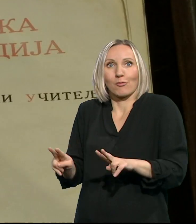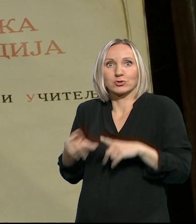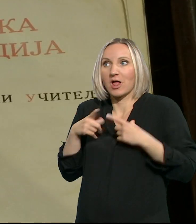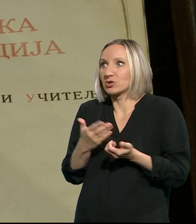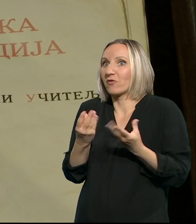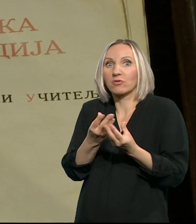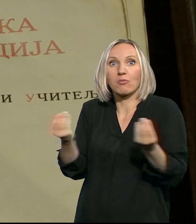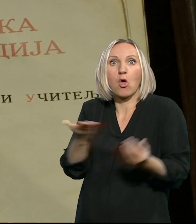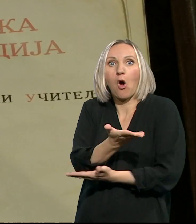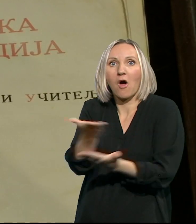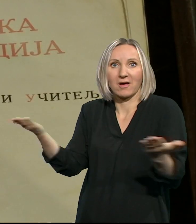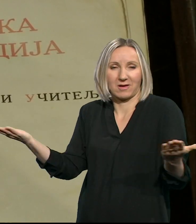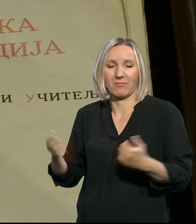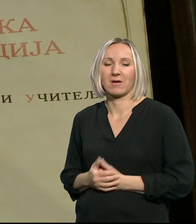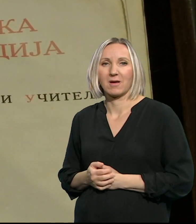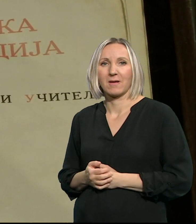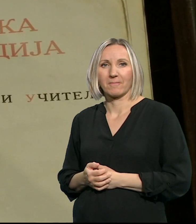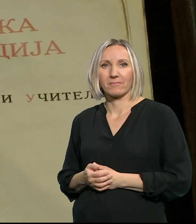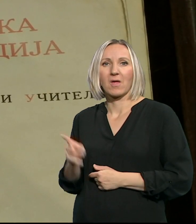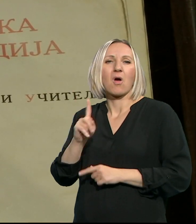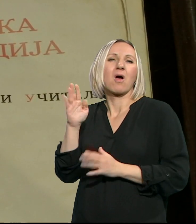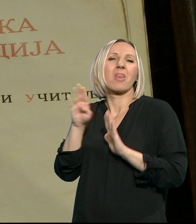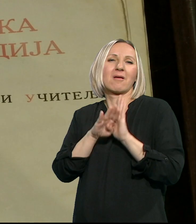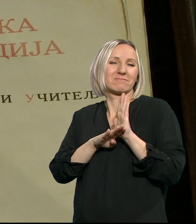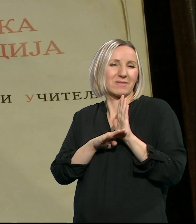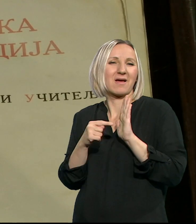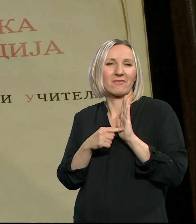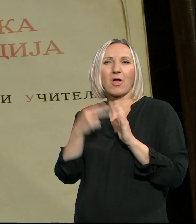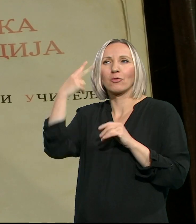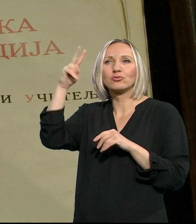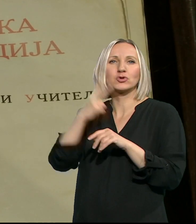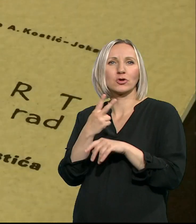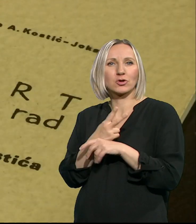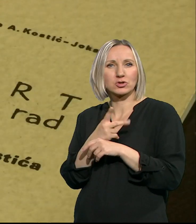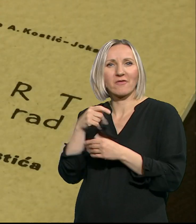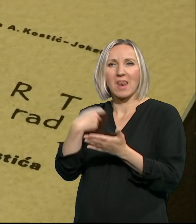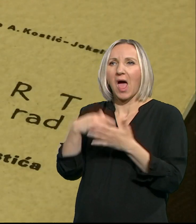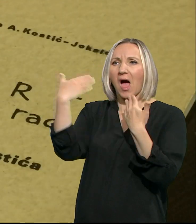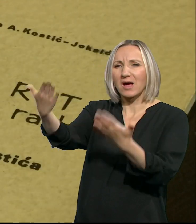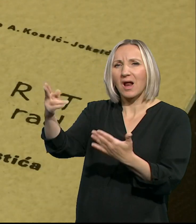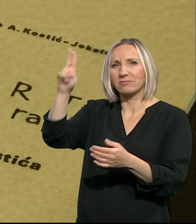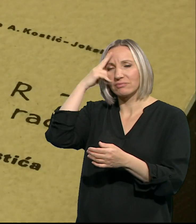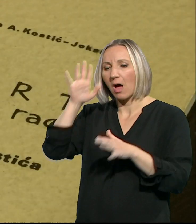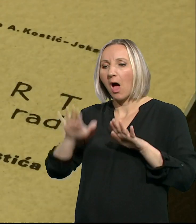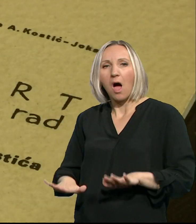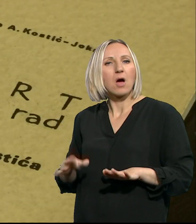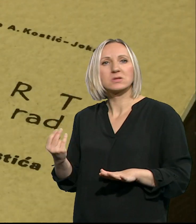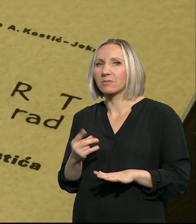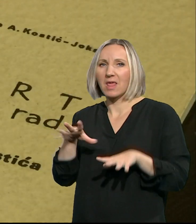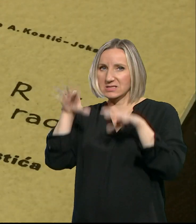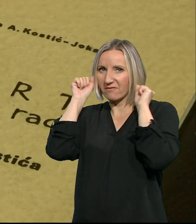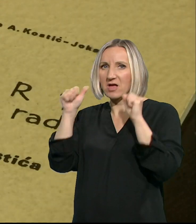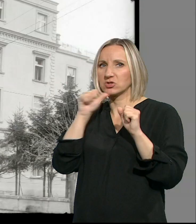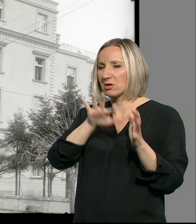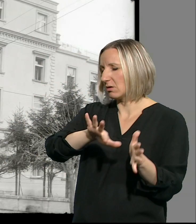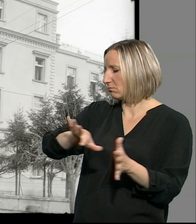I kako to obično biva, kao po nekom nepisanom pravilu, u tuđoj zemlji su bili nagrađivani i slavljeni, u svojoj neshvaćeni i